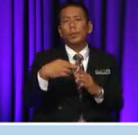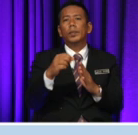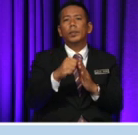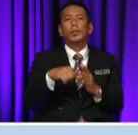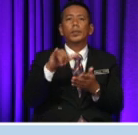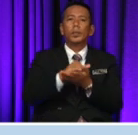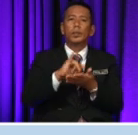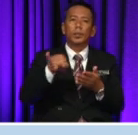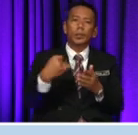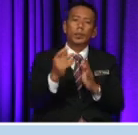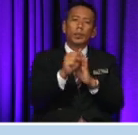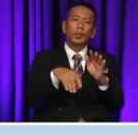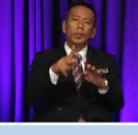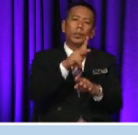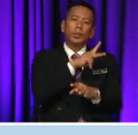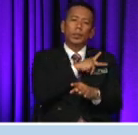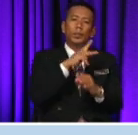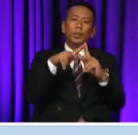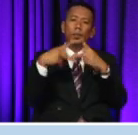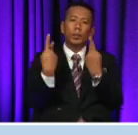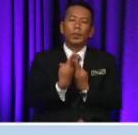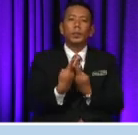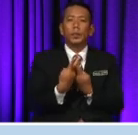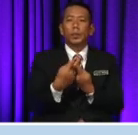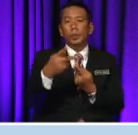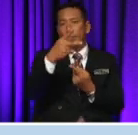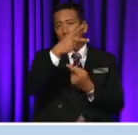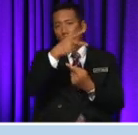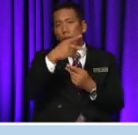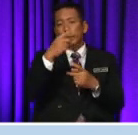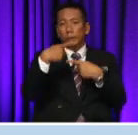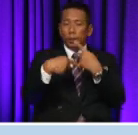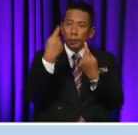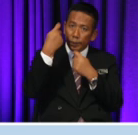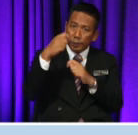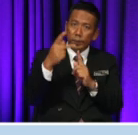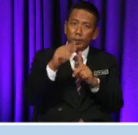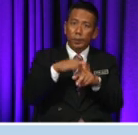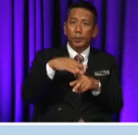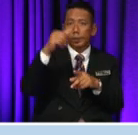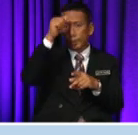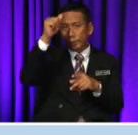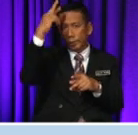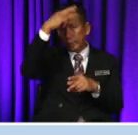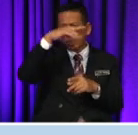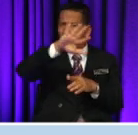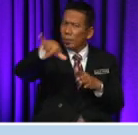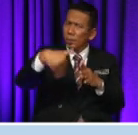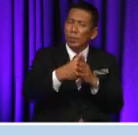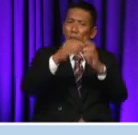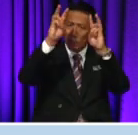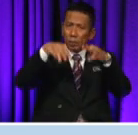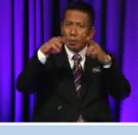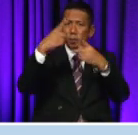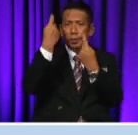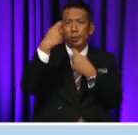keluarga kepada Allah dan Rasul ini untuk memastikan seluruh ahli keluarga juga taat kepada Allah